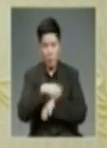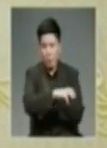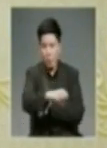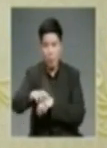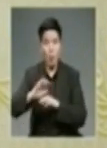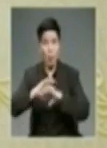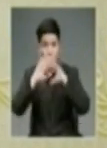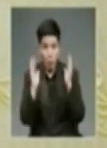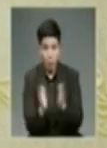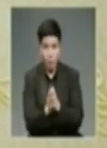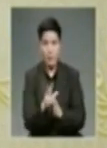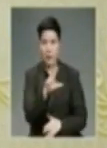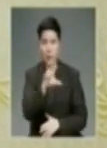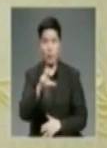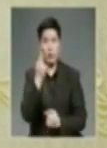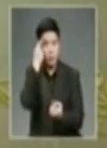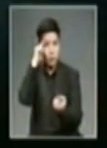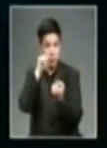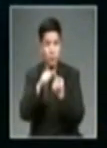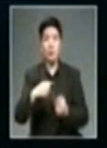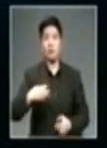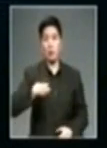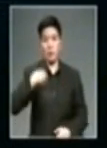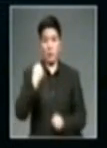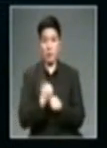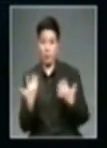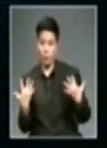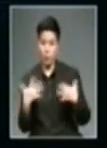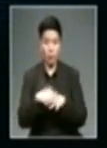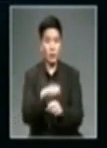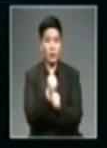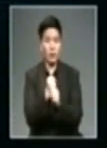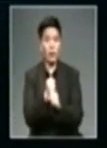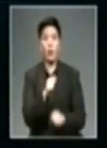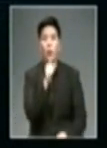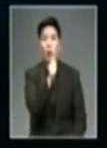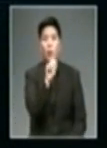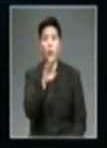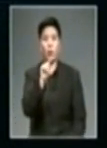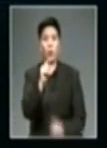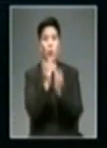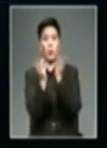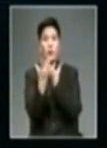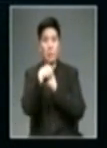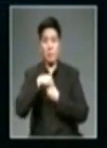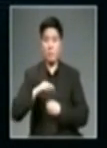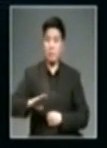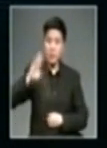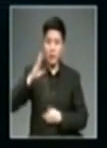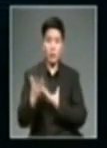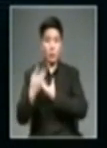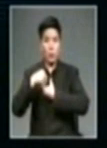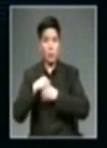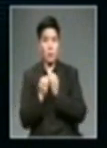านที่ร่วมกันประกาศเจตนารมณ์นี้และผนึกกำลังกันสร้างอบต.คุณธรรมบริษัทคุณธรรมโร